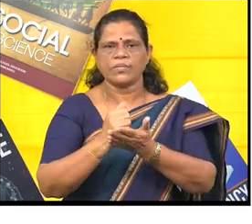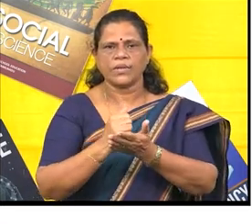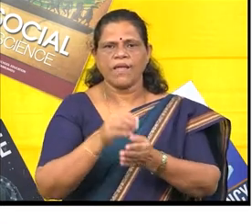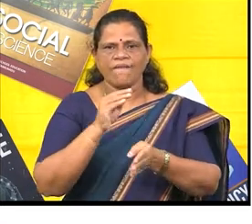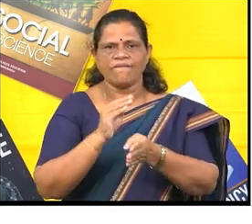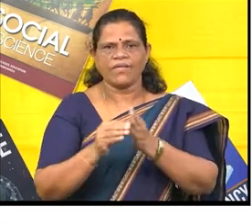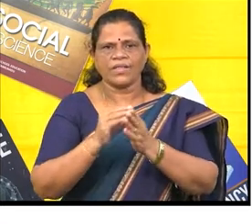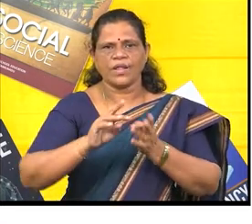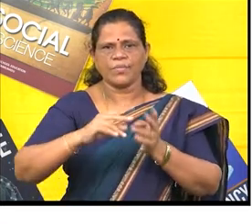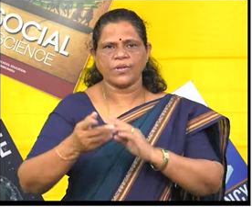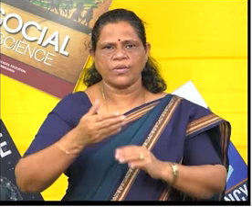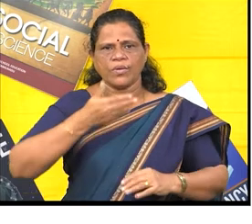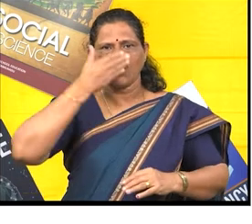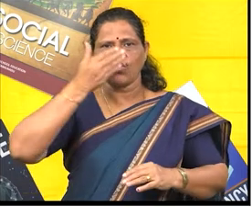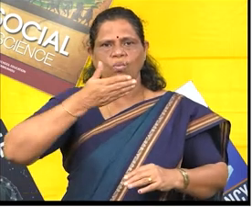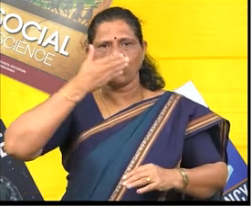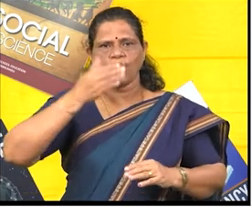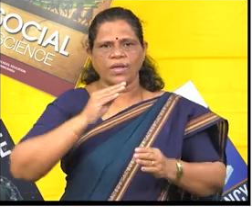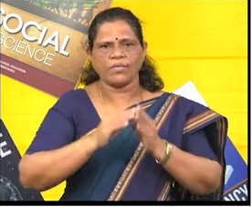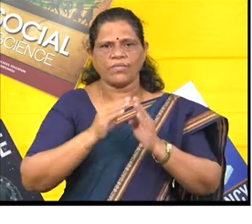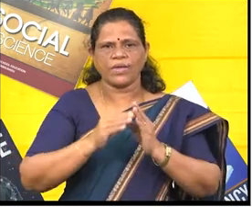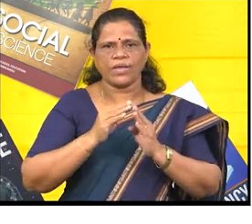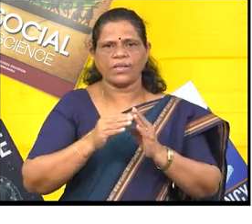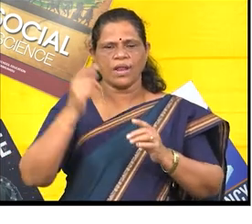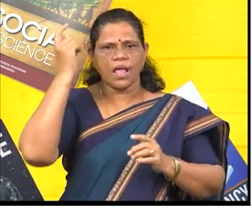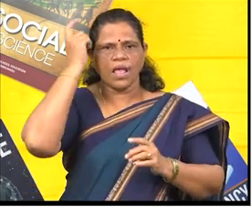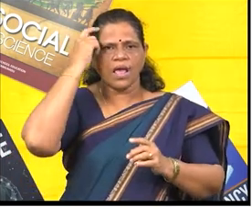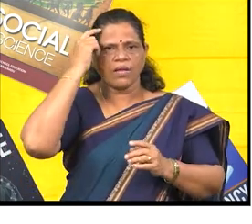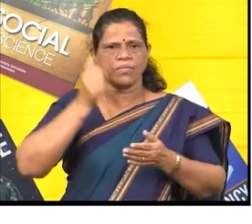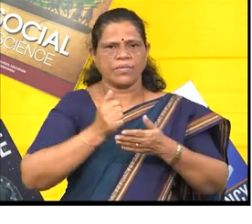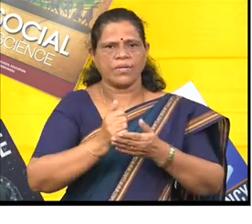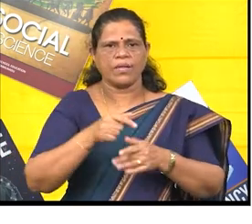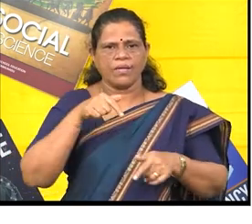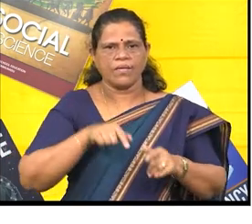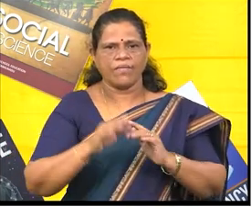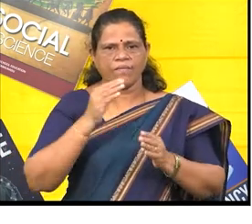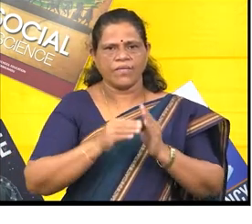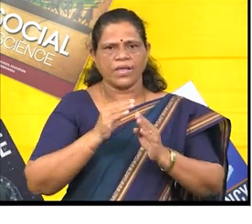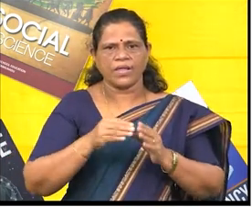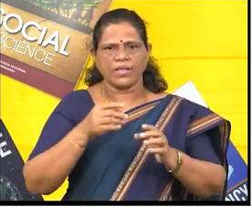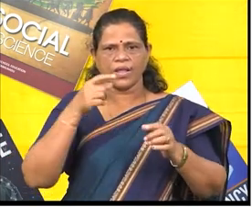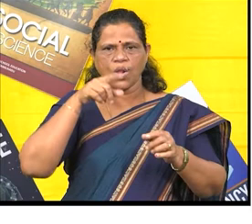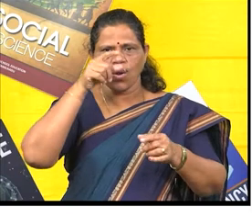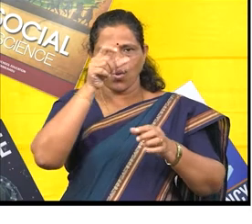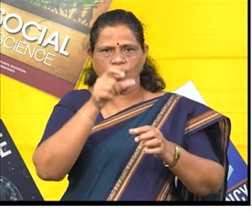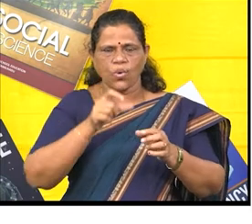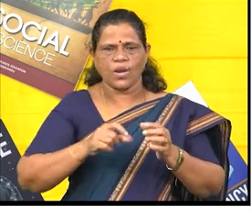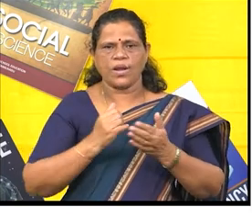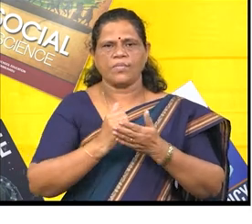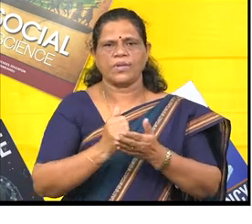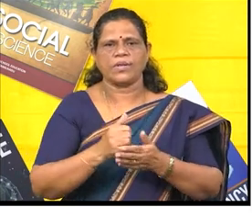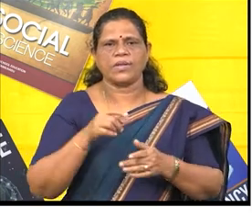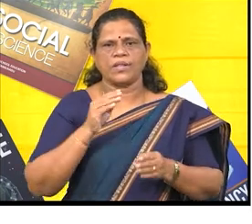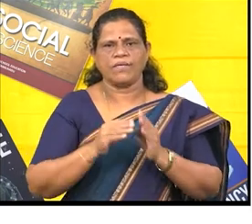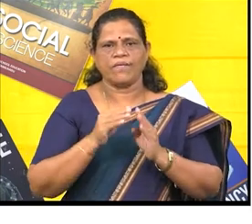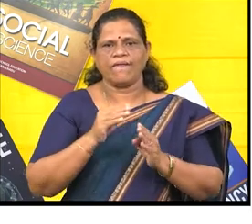பயன்படுத்துவோம்னா வேதியியல் மற்றும் உயிர் வேதியியல் அறிவை பயன்படுத்துவது மற்றும் வேதியியல் கொள்கைகளை பயன்படுத்துவது, இதுதான் வேளாண் வேதியியல்